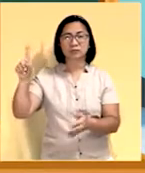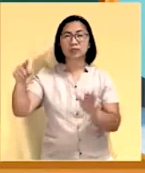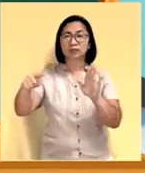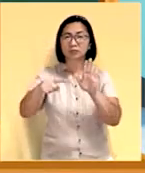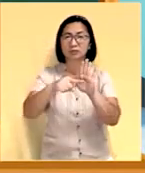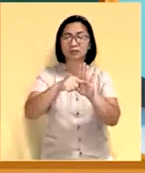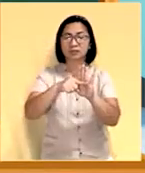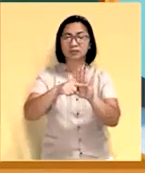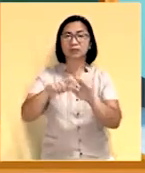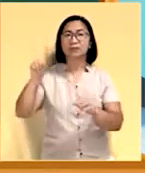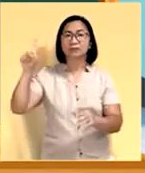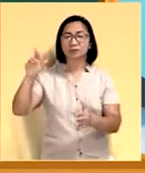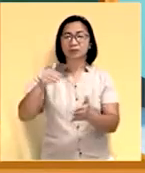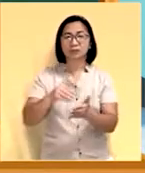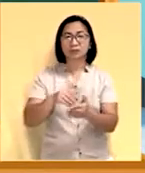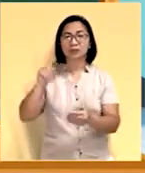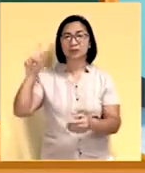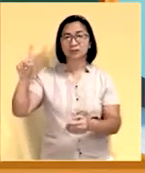1,231 minus